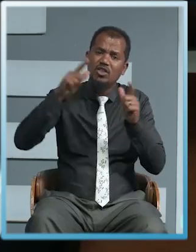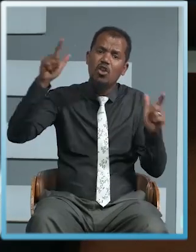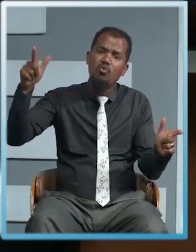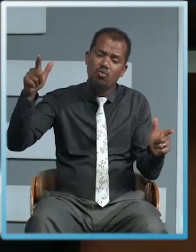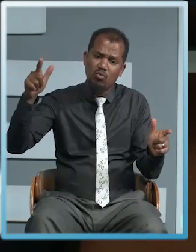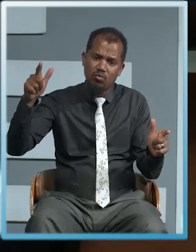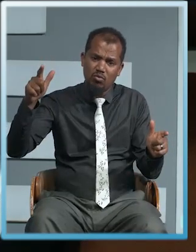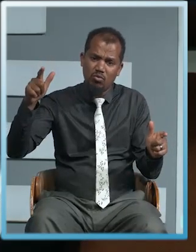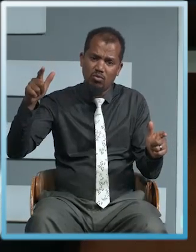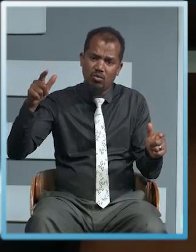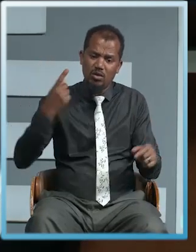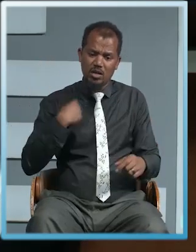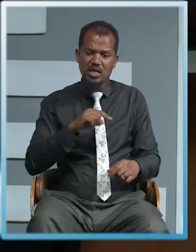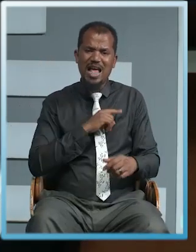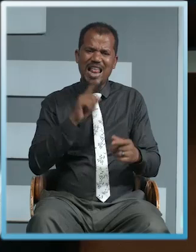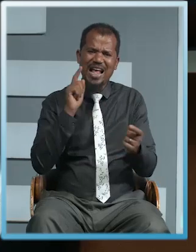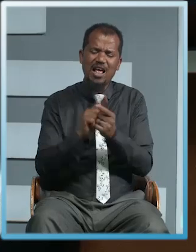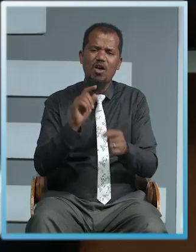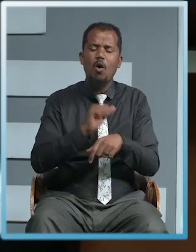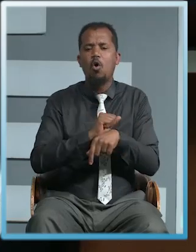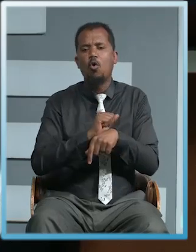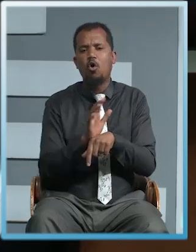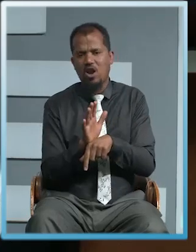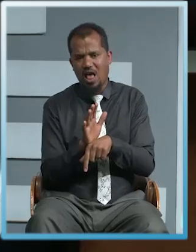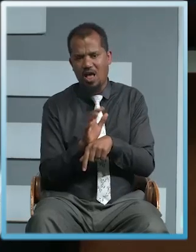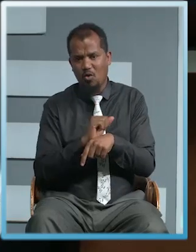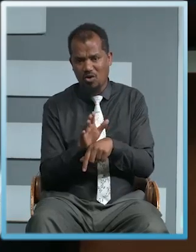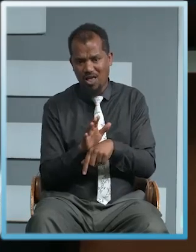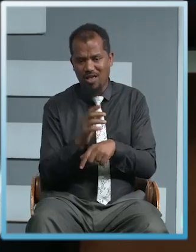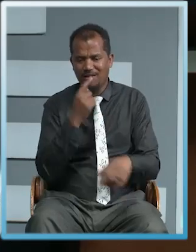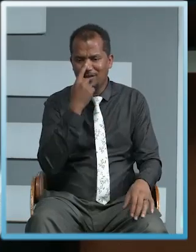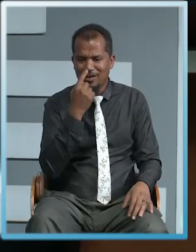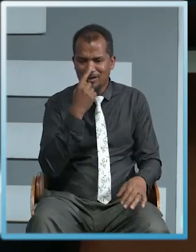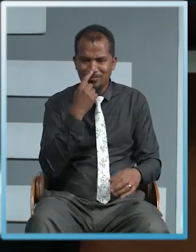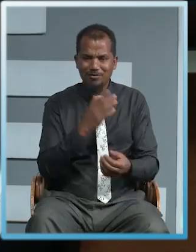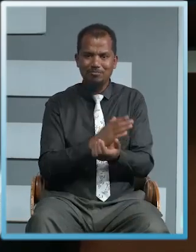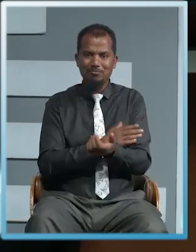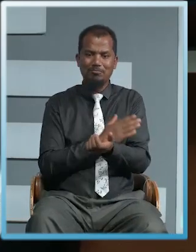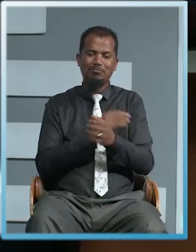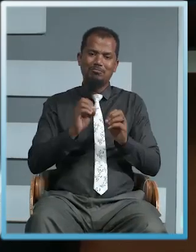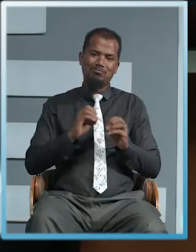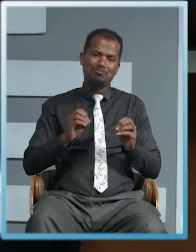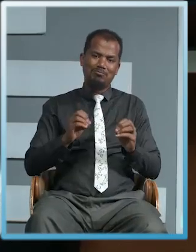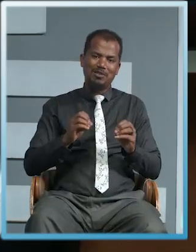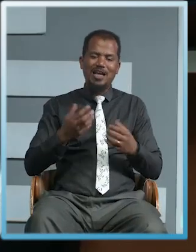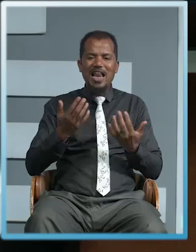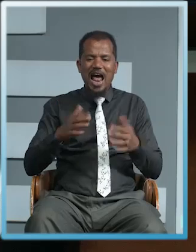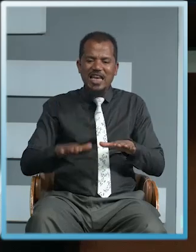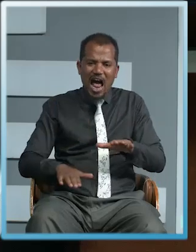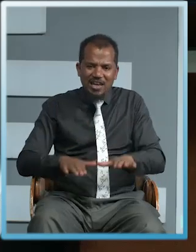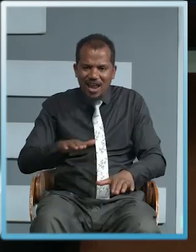ትልቁ እኛ የገጠመን የኮሮና ገና ለምደም ሳናካበት ዳዴ